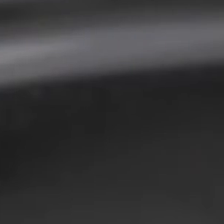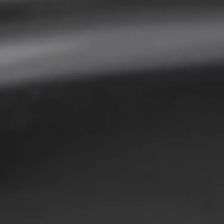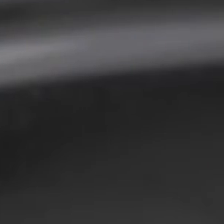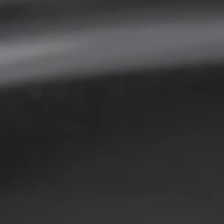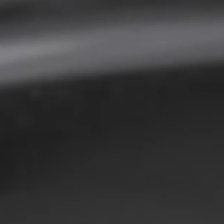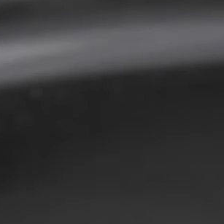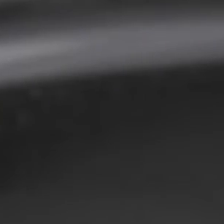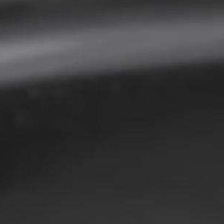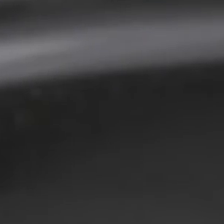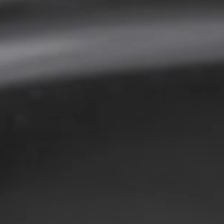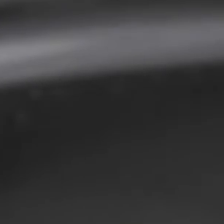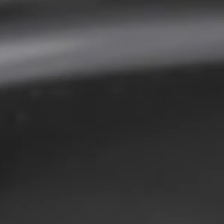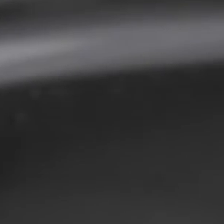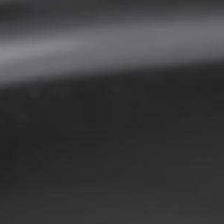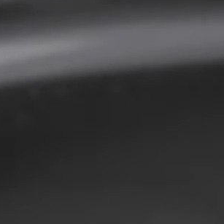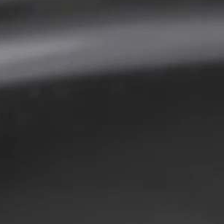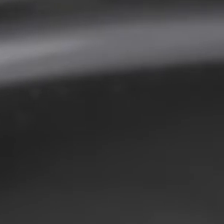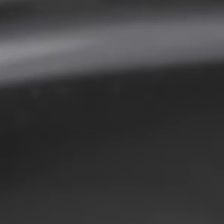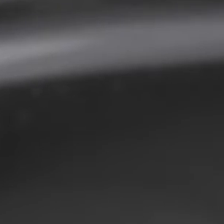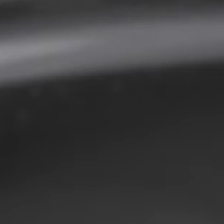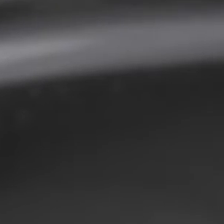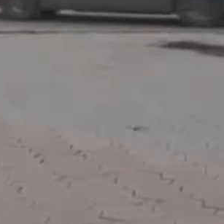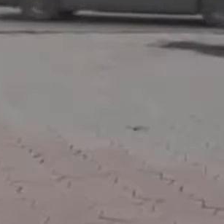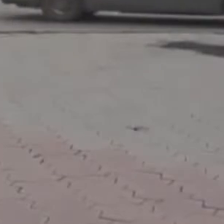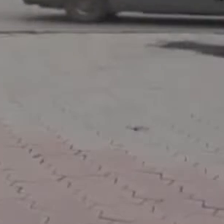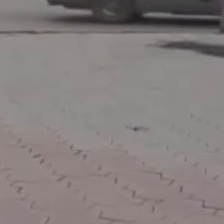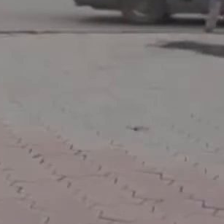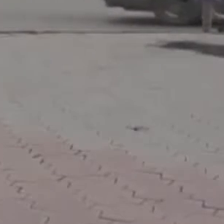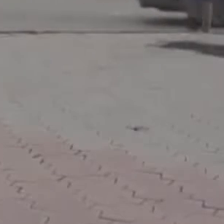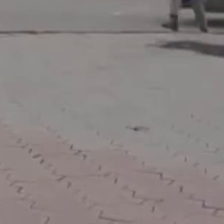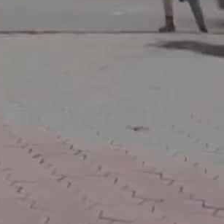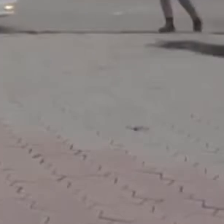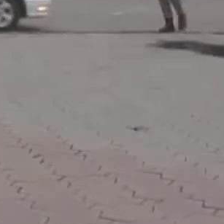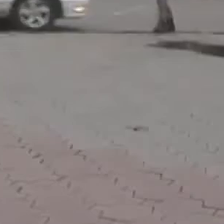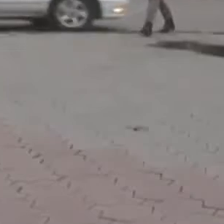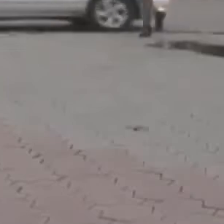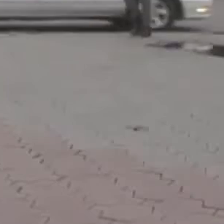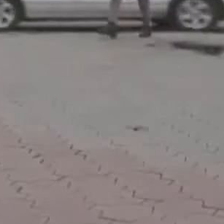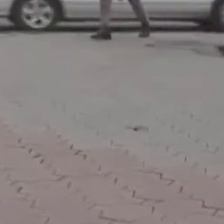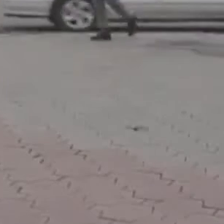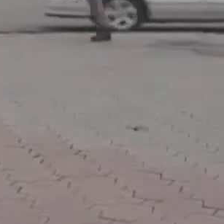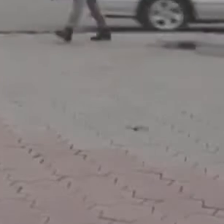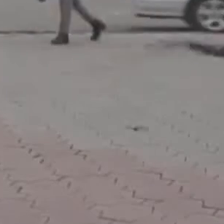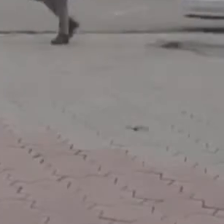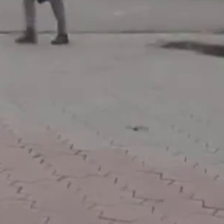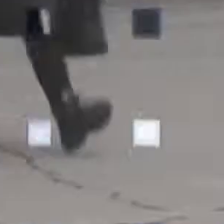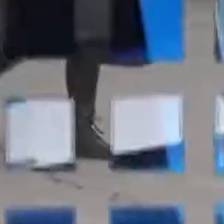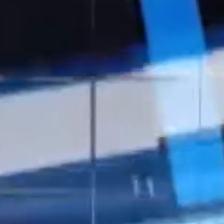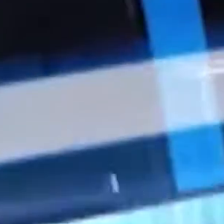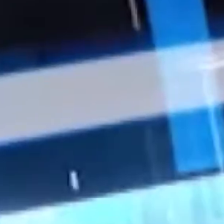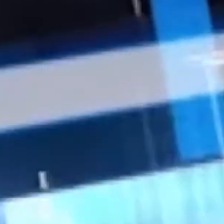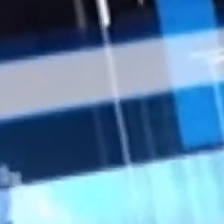Елімізде пилоттық режимде цифрлық картаны енгізу басталды. Қазіргі уақытта онда 6 миллионнан астам жанұя